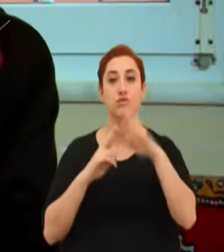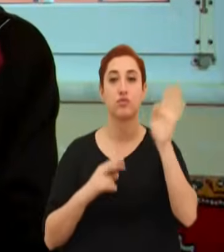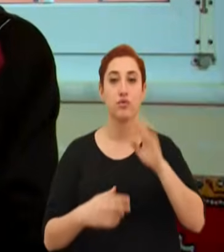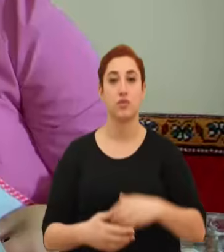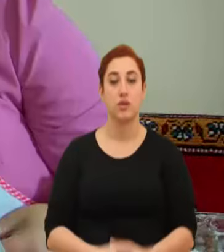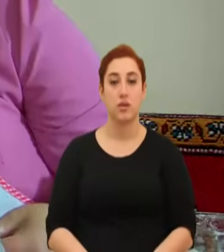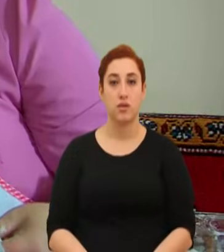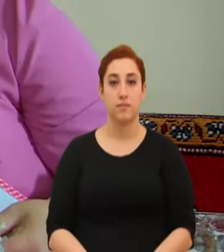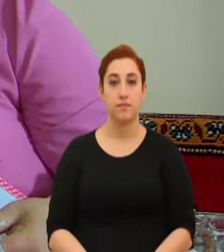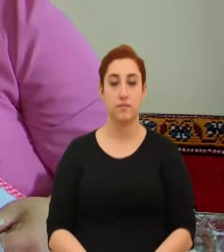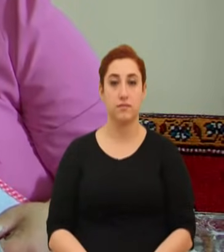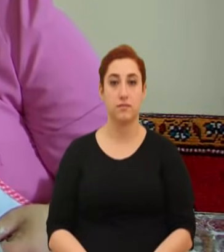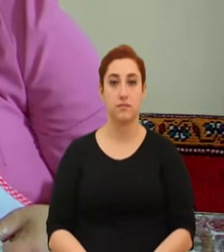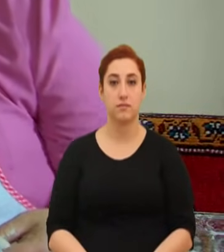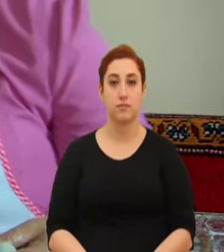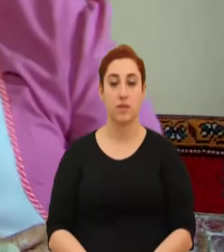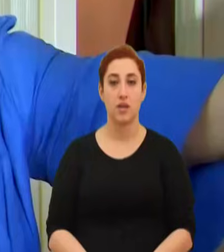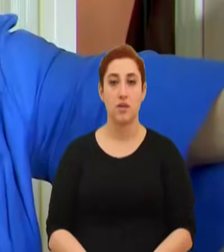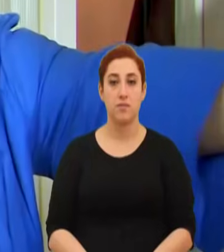görüşürüz.